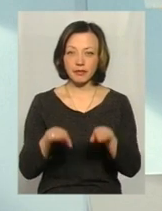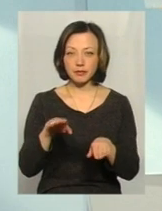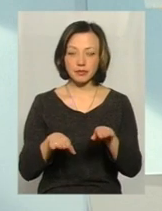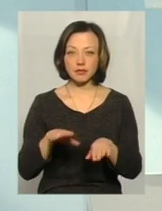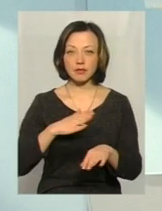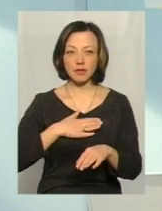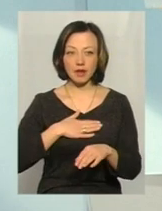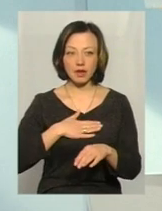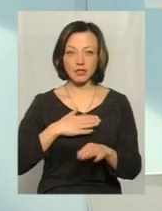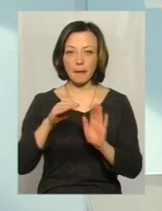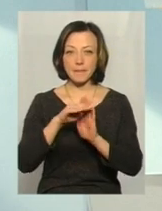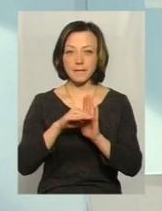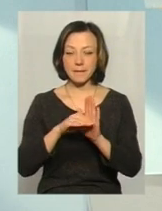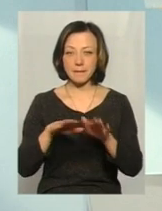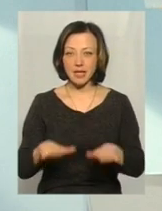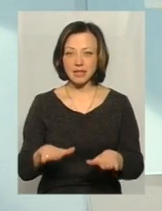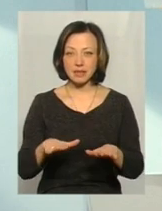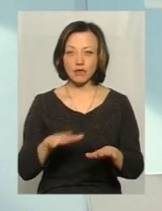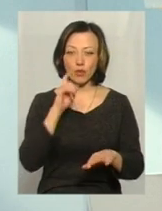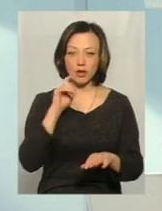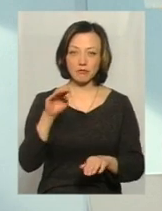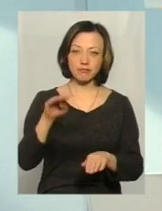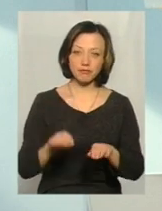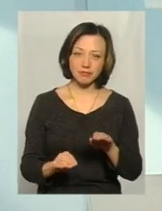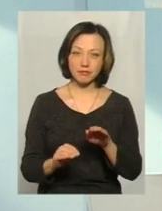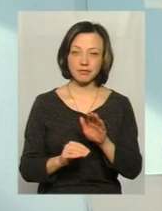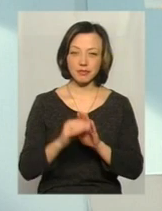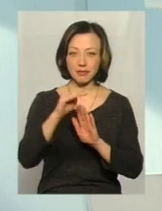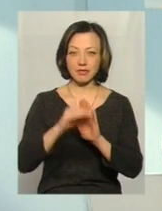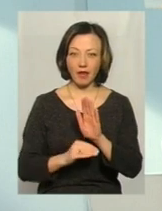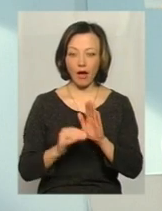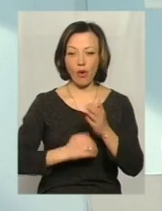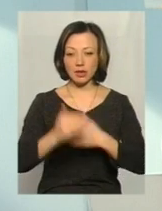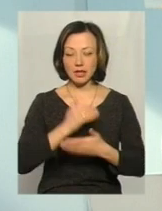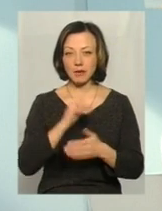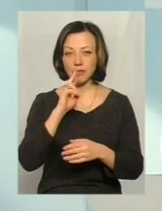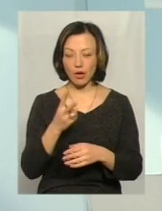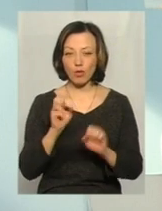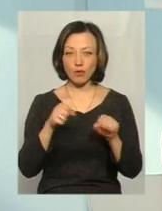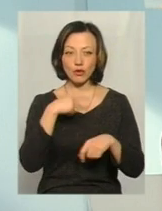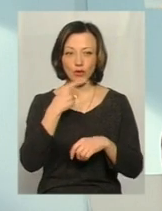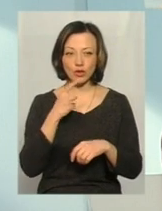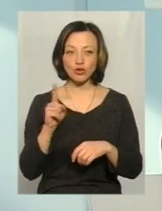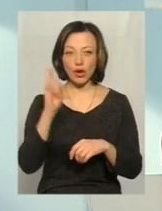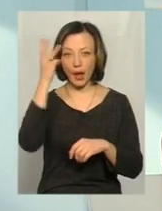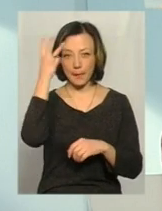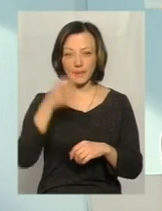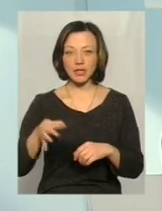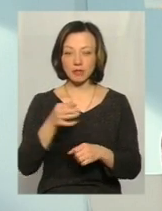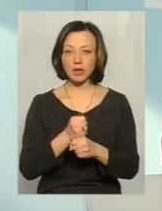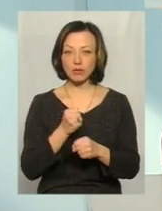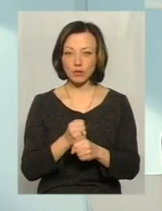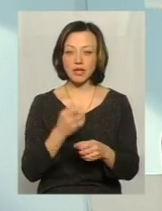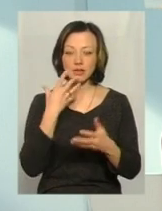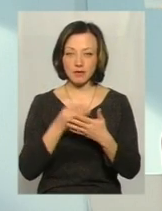місце в розрізі України то понижувалось, то підвищувалось. Але останні два роки ми можемо говорити про те, що Хмельниччина працює на